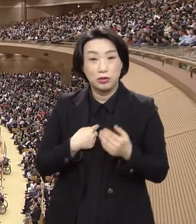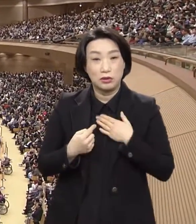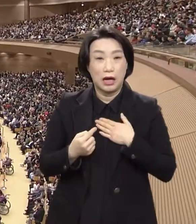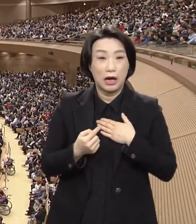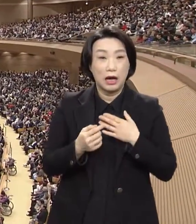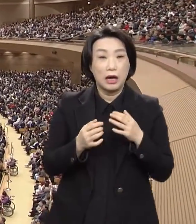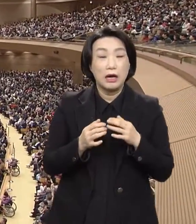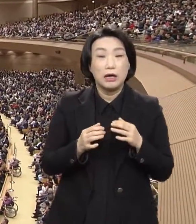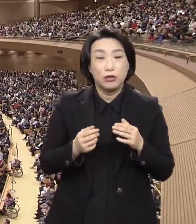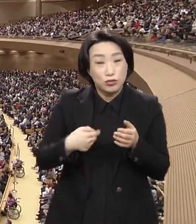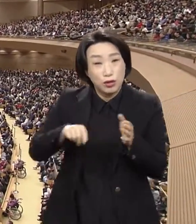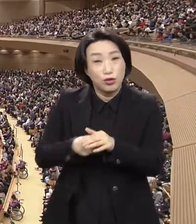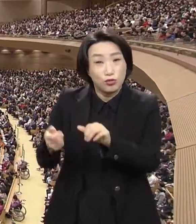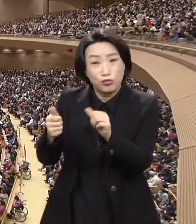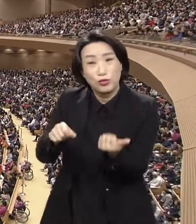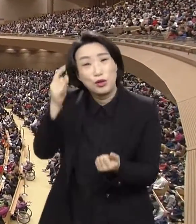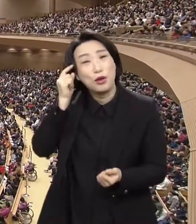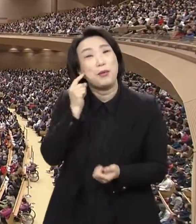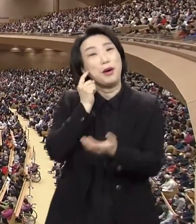나오에서 죽어준다고 생각할 때,